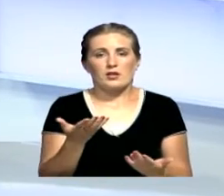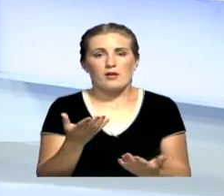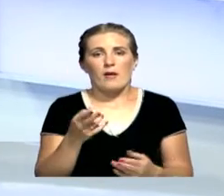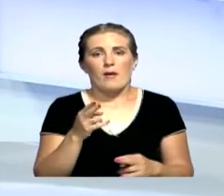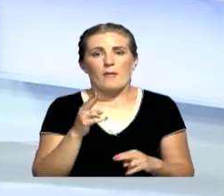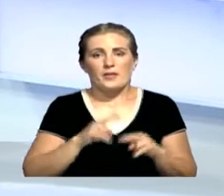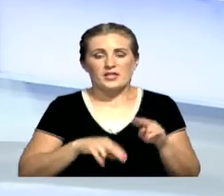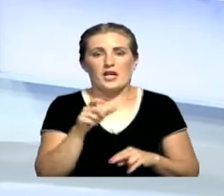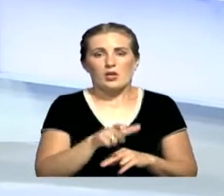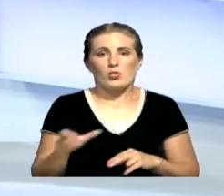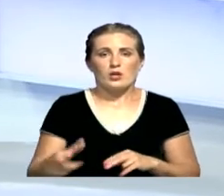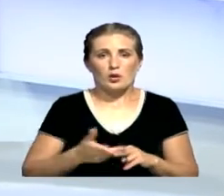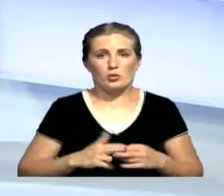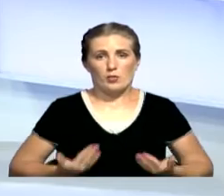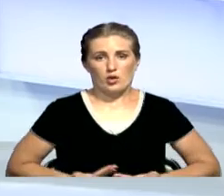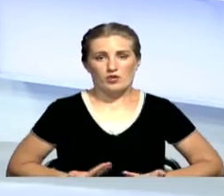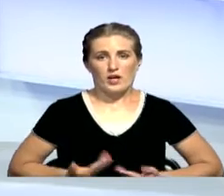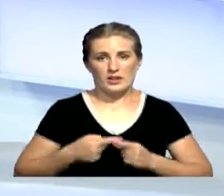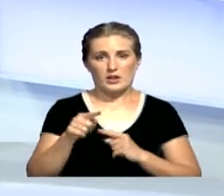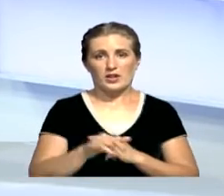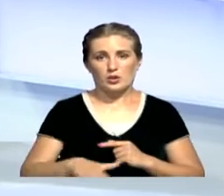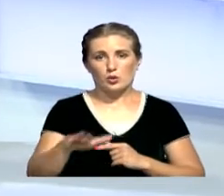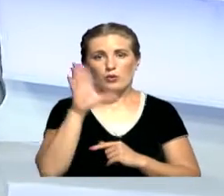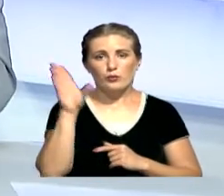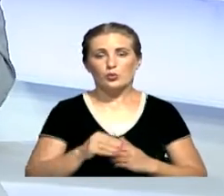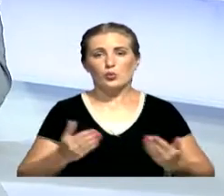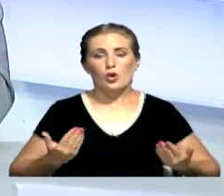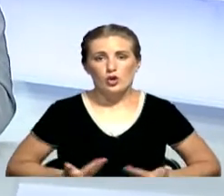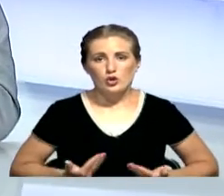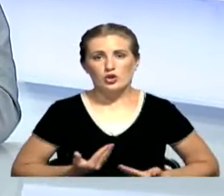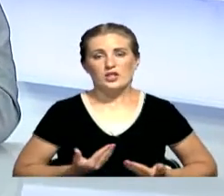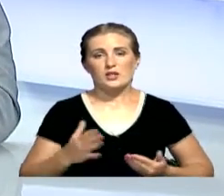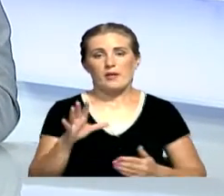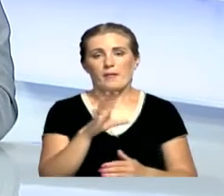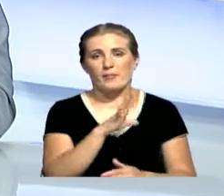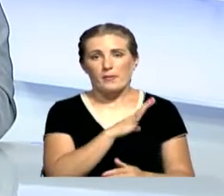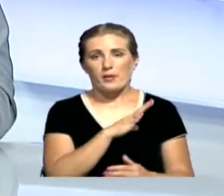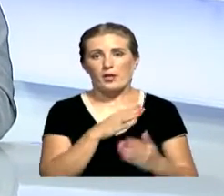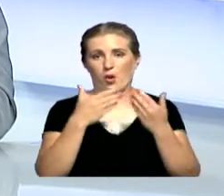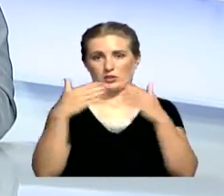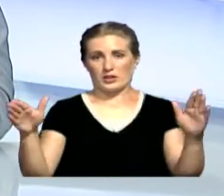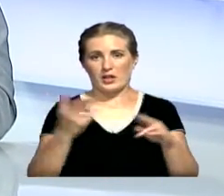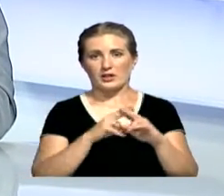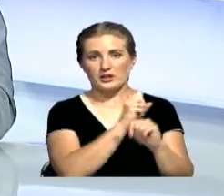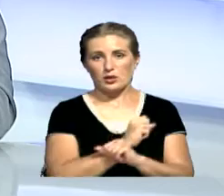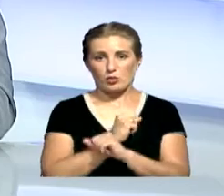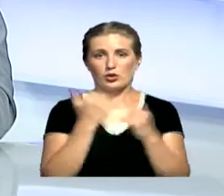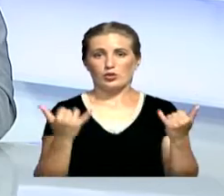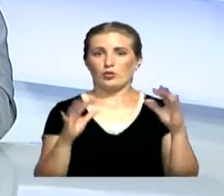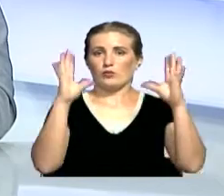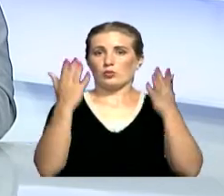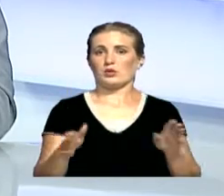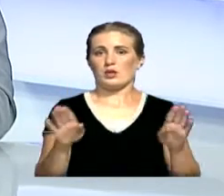людей которые проживают этой территории всю жизнь значит были открыты эти санатории а сейчас вдруг стали